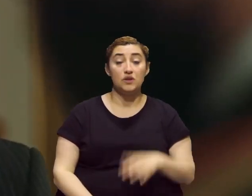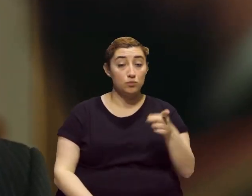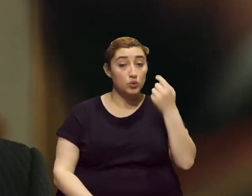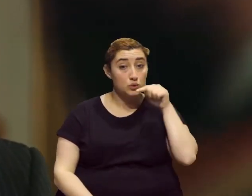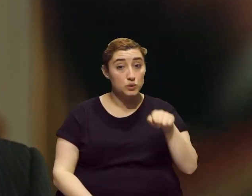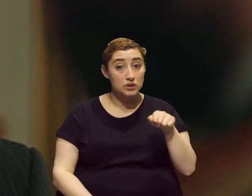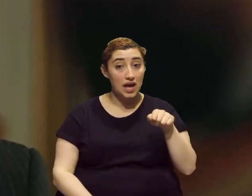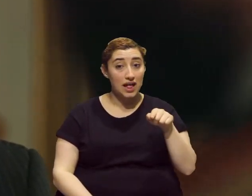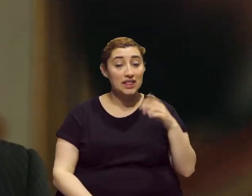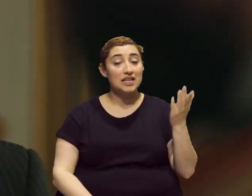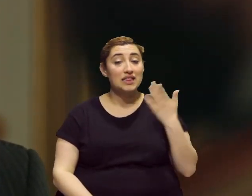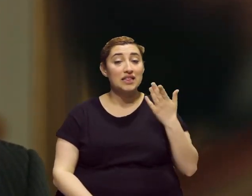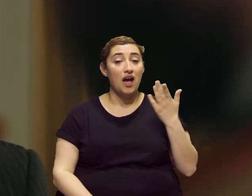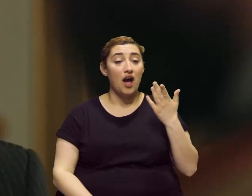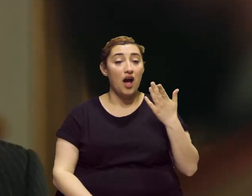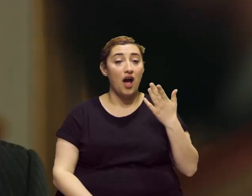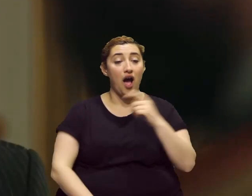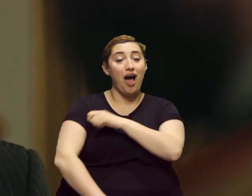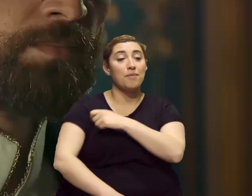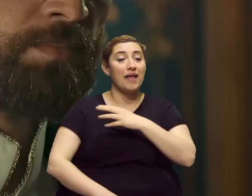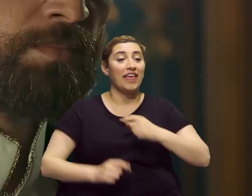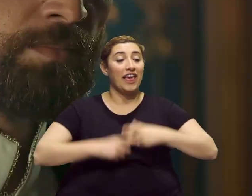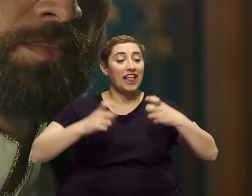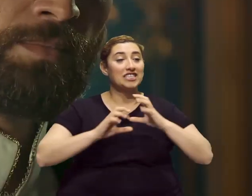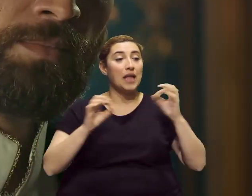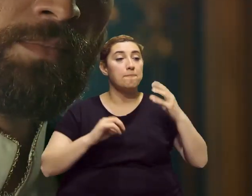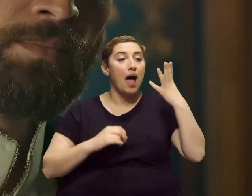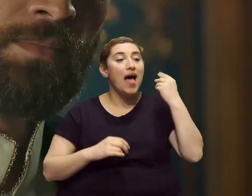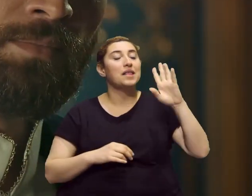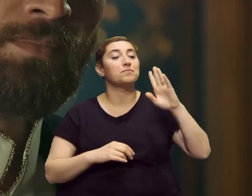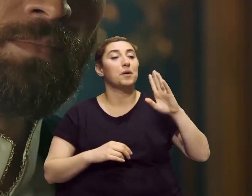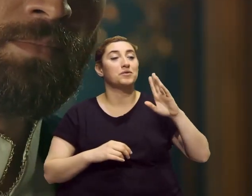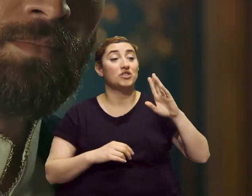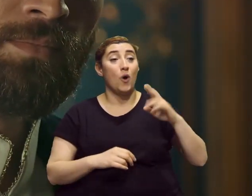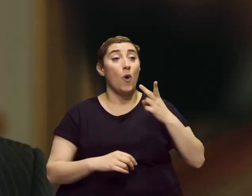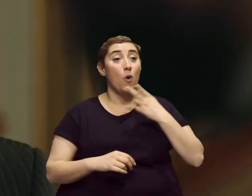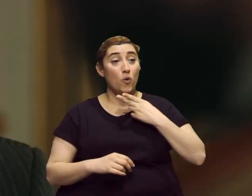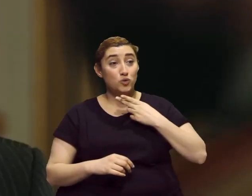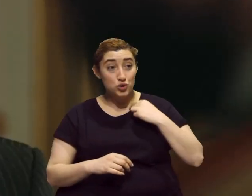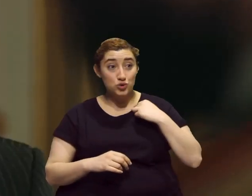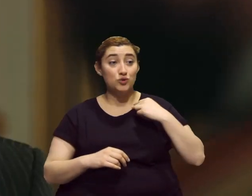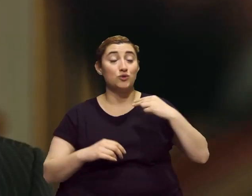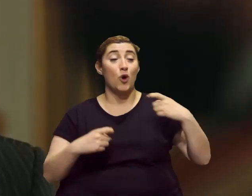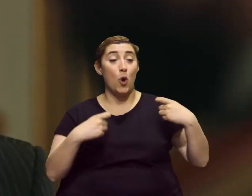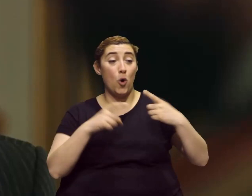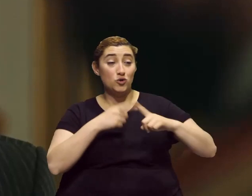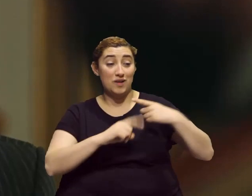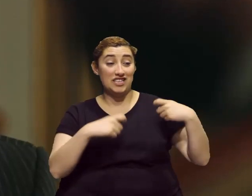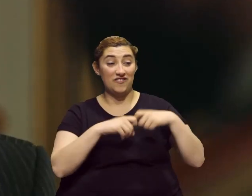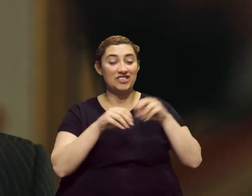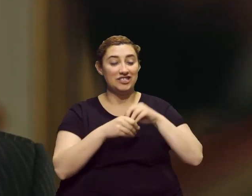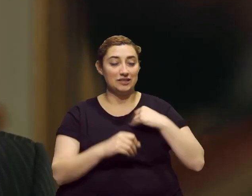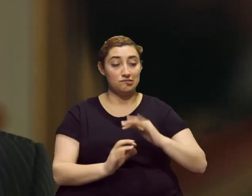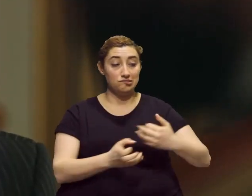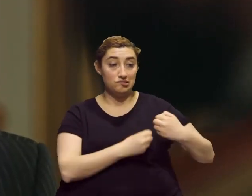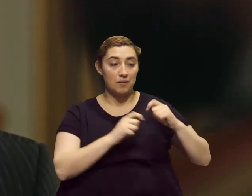İşte bu yüzden henüz palazlanmamış Almanya'yı bir Osmanlı-Rus çatışmasında taraf yapıp Almanları